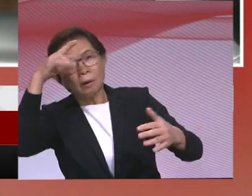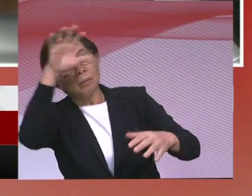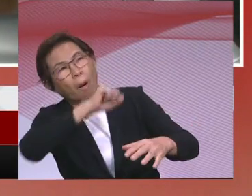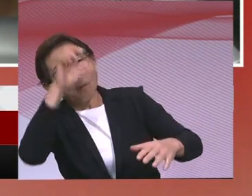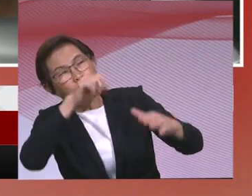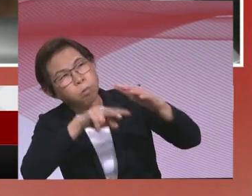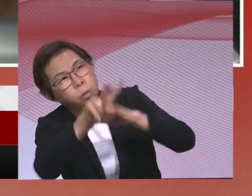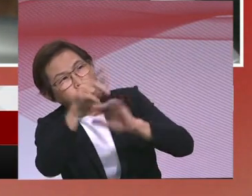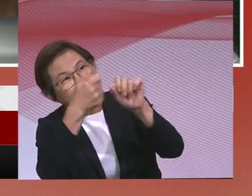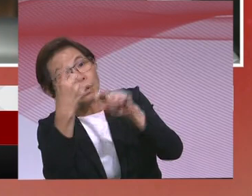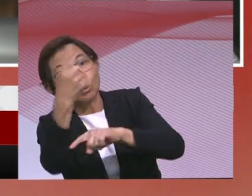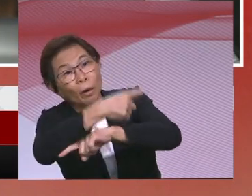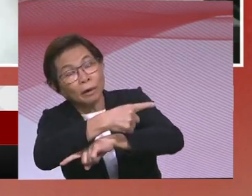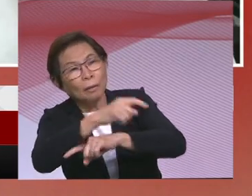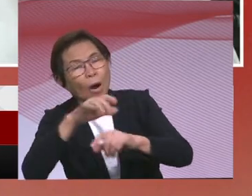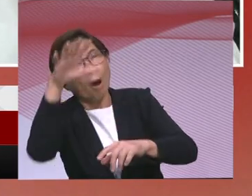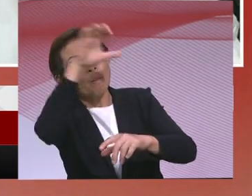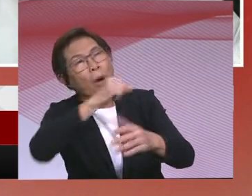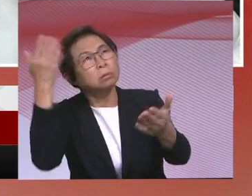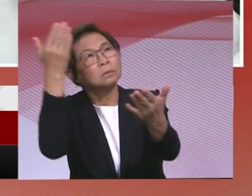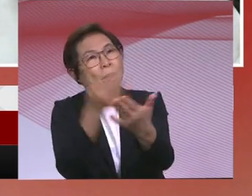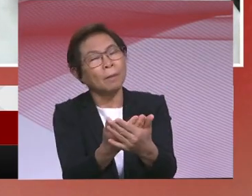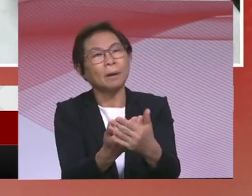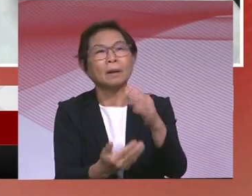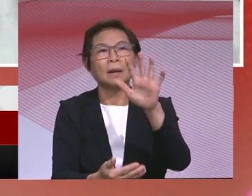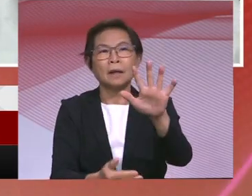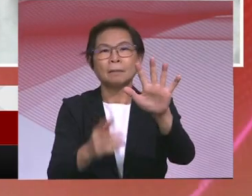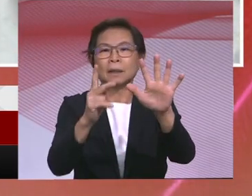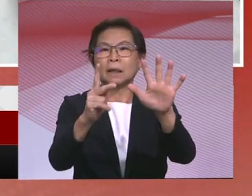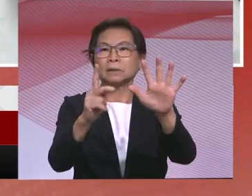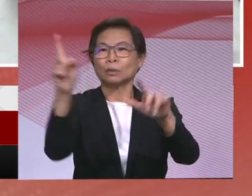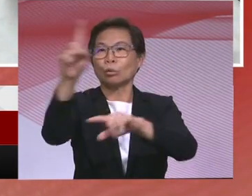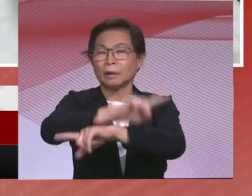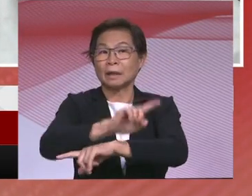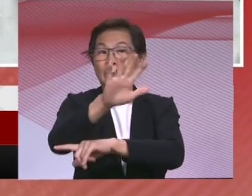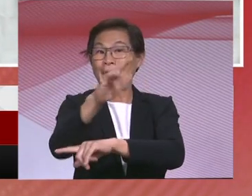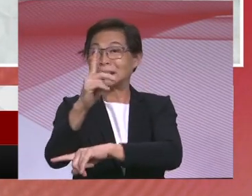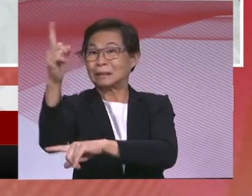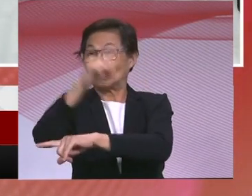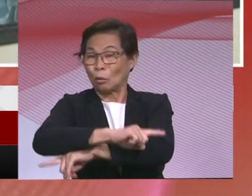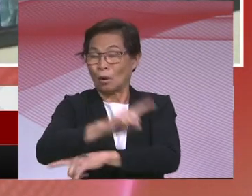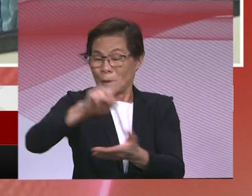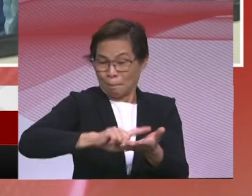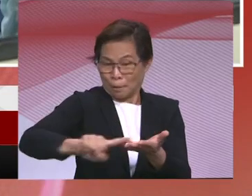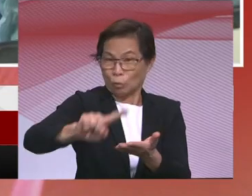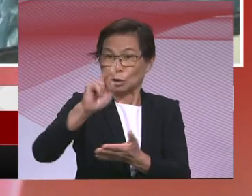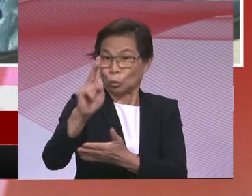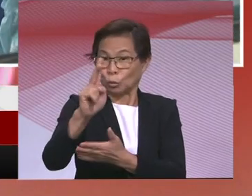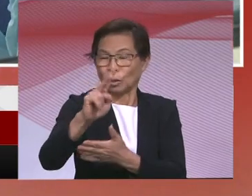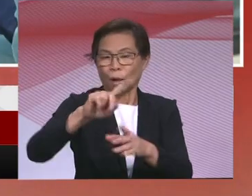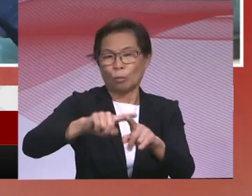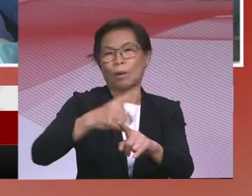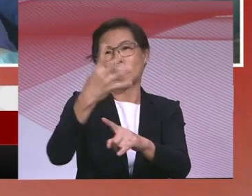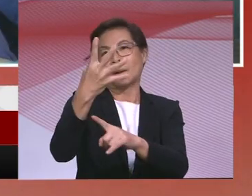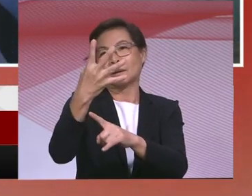keseharian didegar ini dijangka boleh mencecah single 5000q sehari pada minggu kedua bulan